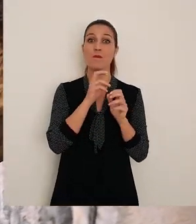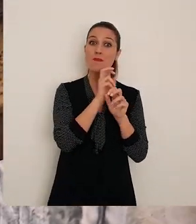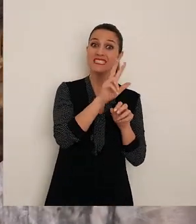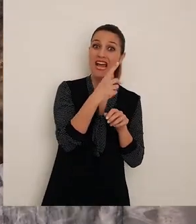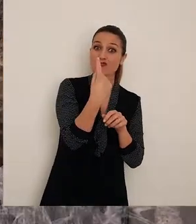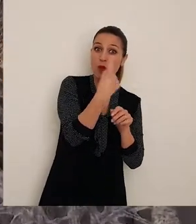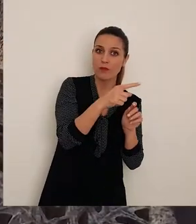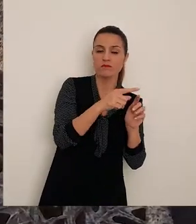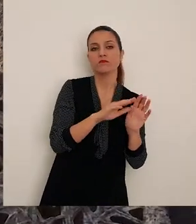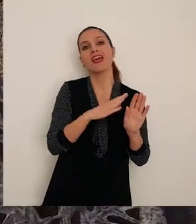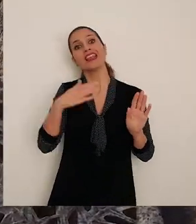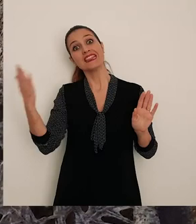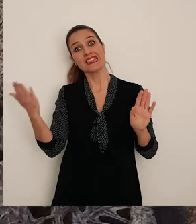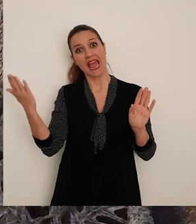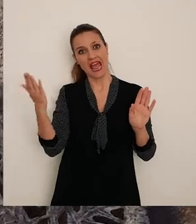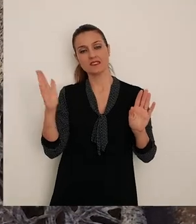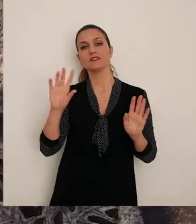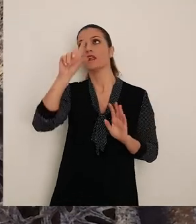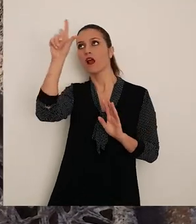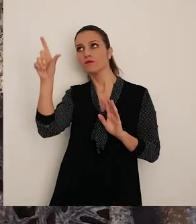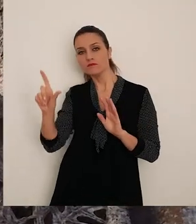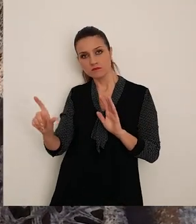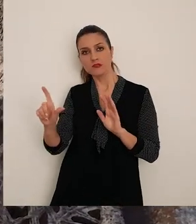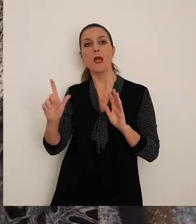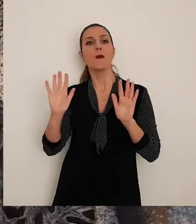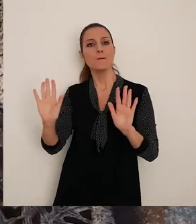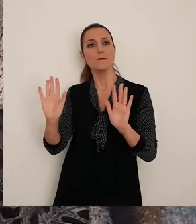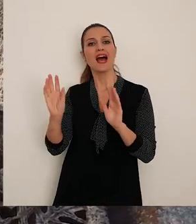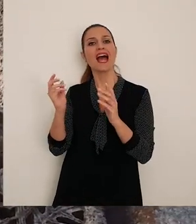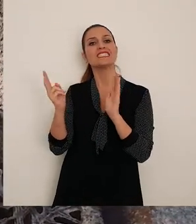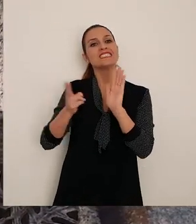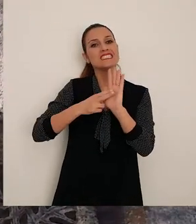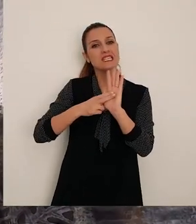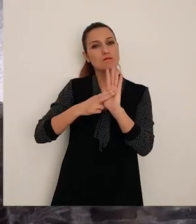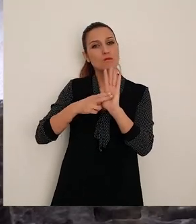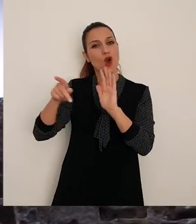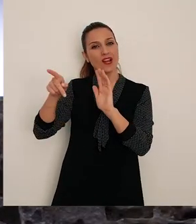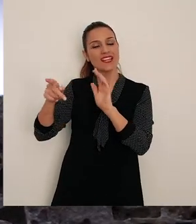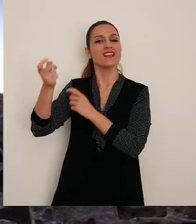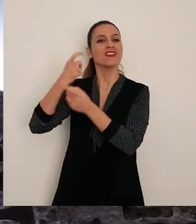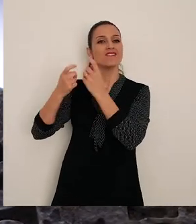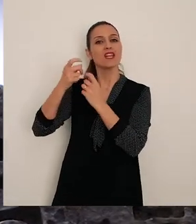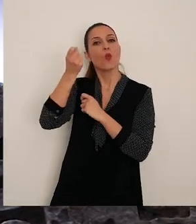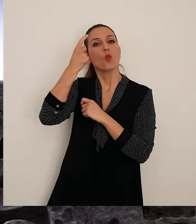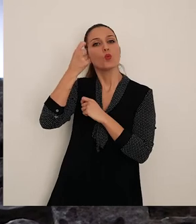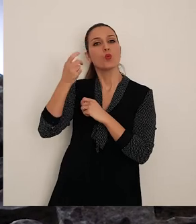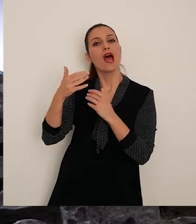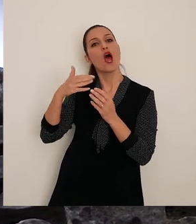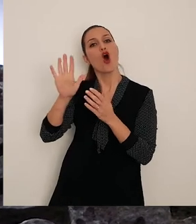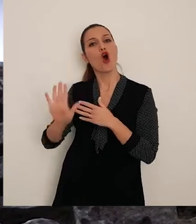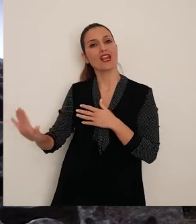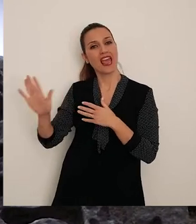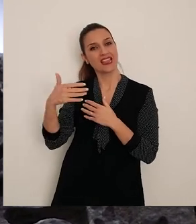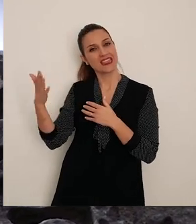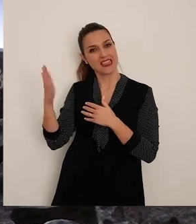Lo stesso messaggio viene rappresentato sul lato destro dell'arco, ma questa volta con riferimenti e simboli ripresi dalla cultura orientale.